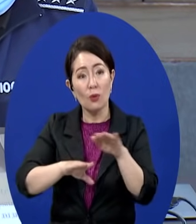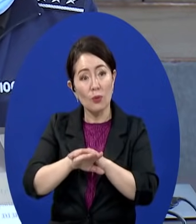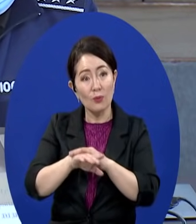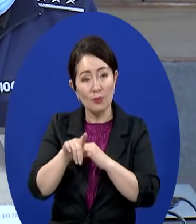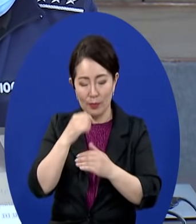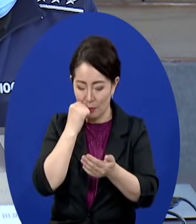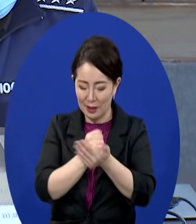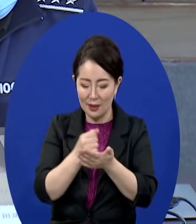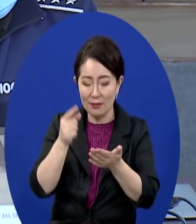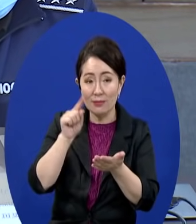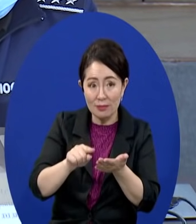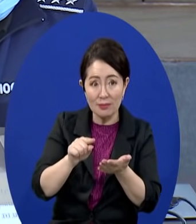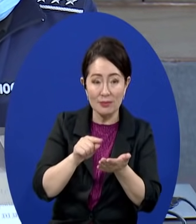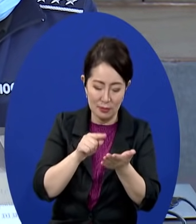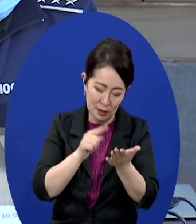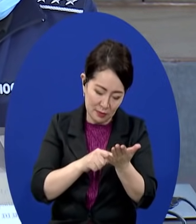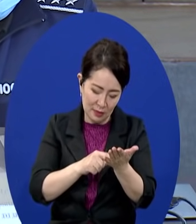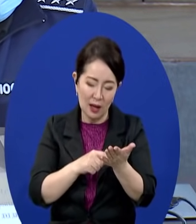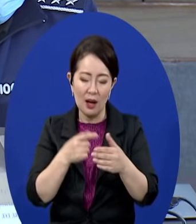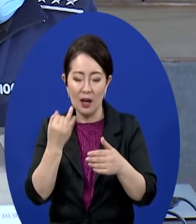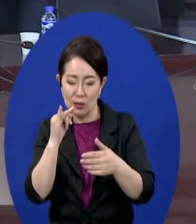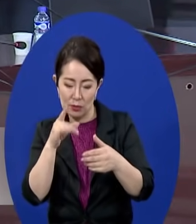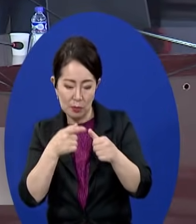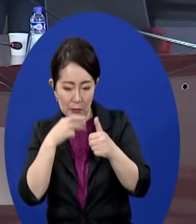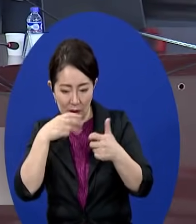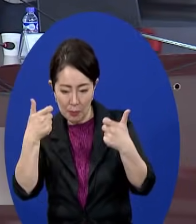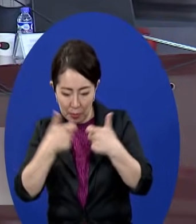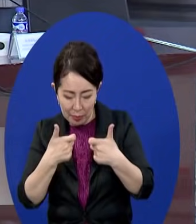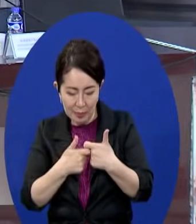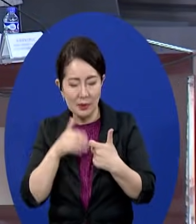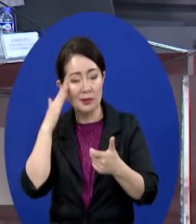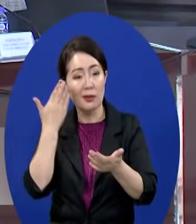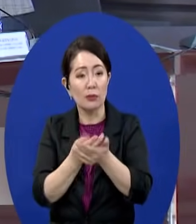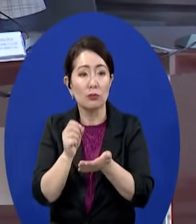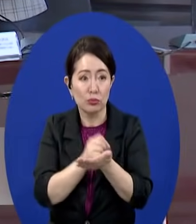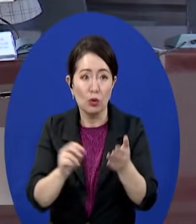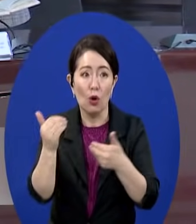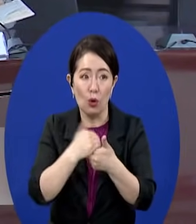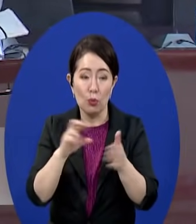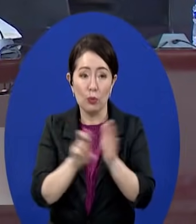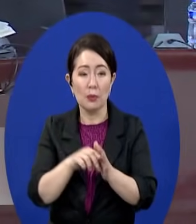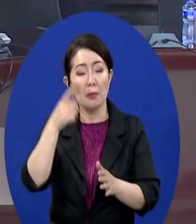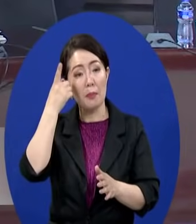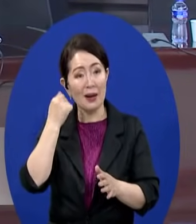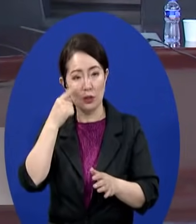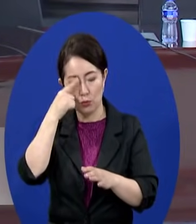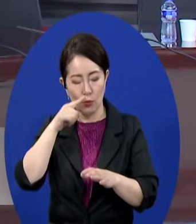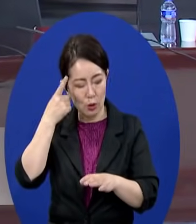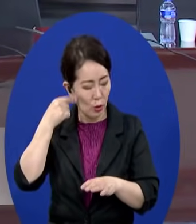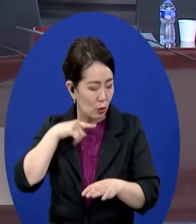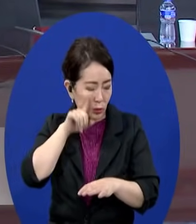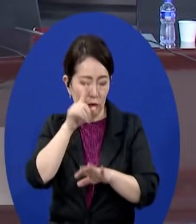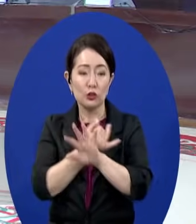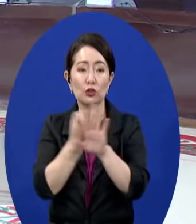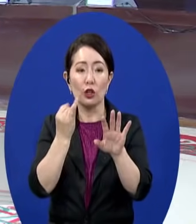асуудал гарвал иргэний үнэлгээтэй мэдээллээ тулгаж санал хураалтанд оролцох боломжтой. Монгол улсын ерхийлэгчийг сонгох санал хураалт маргааш улс орон даяар өглөөний 7